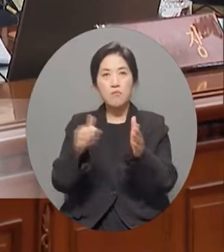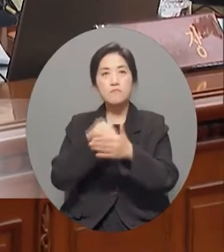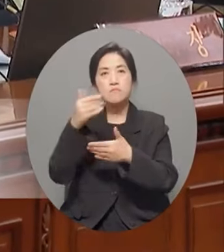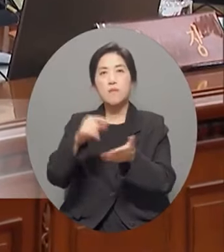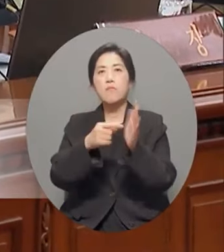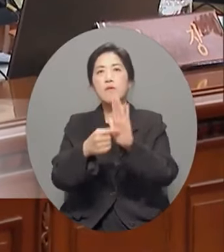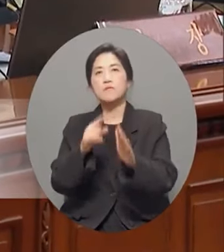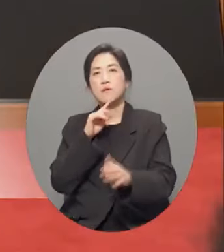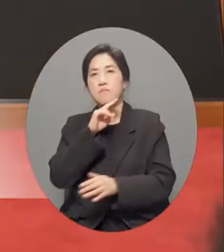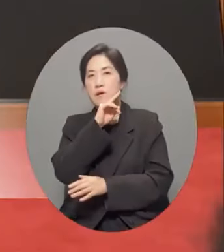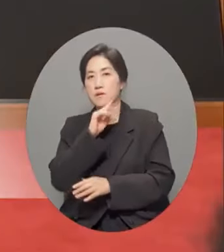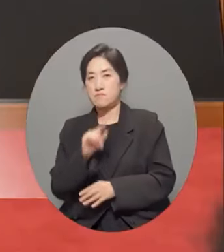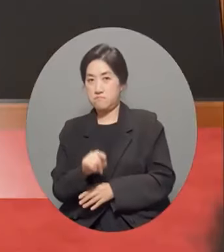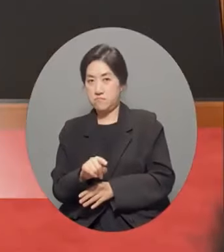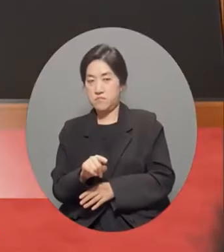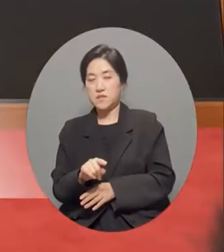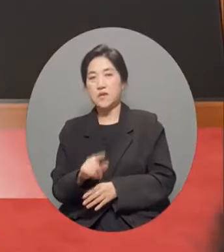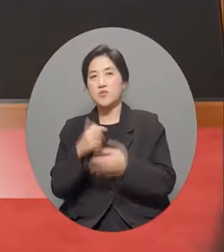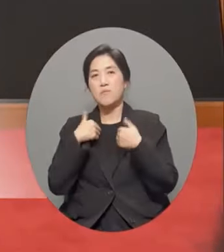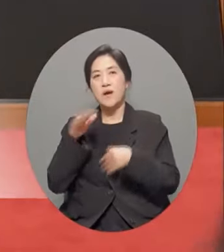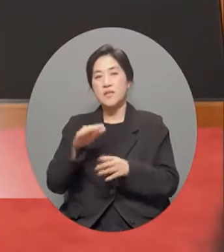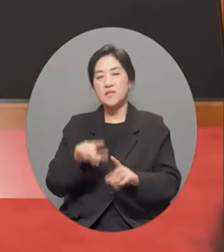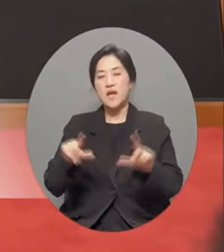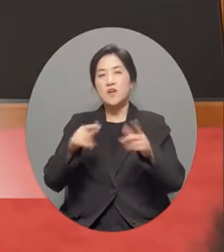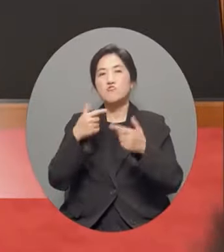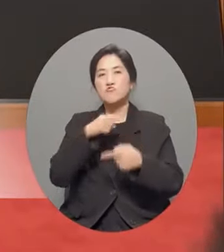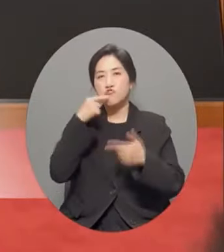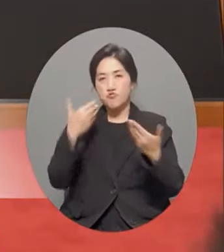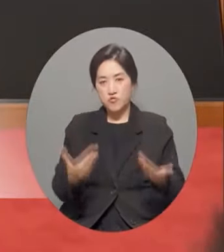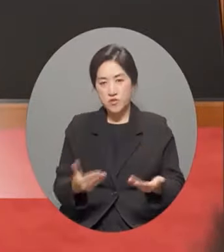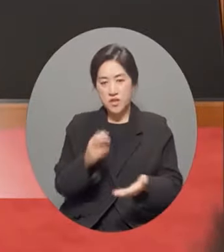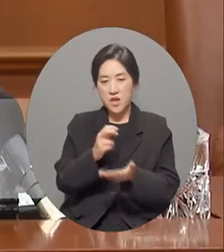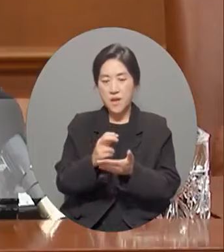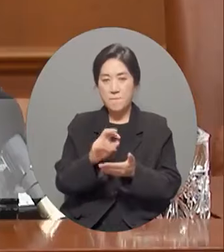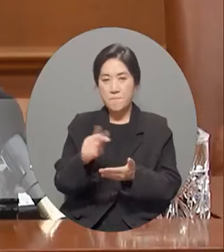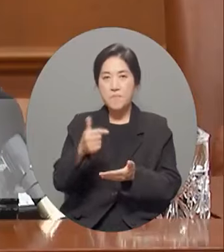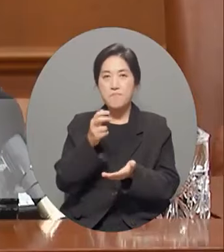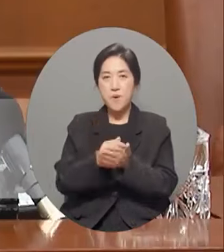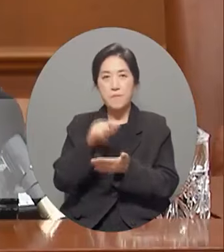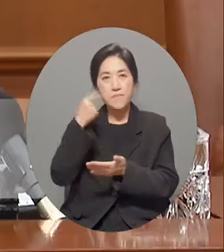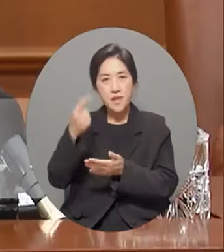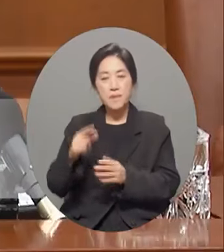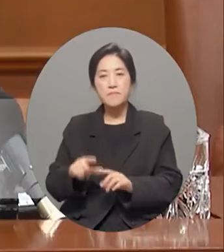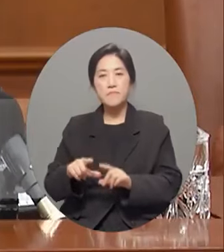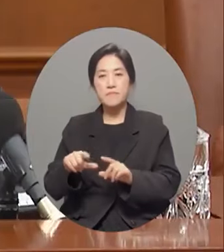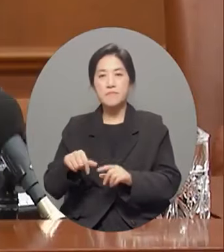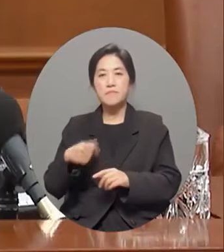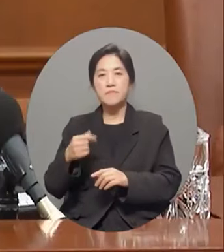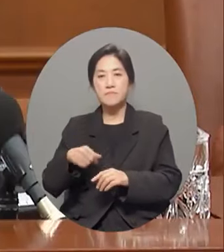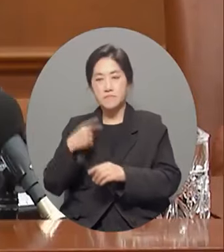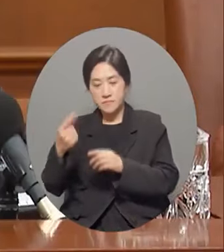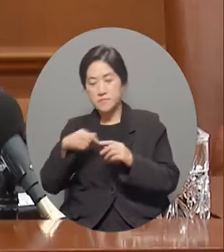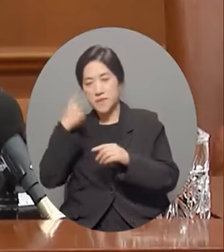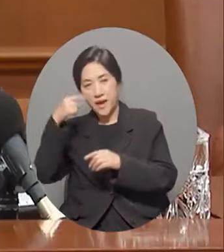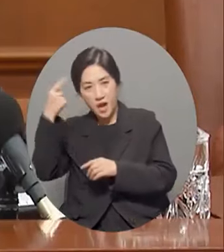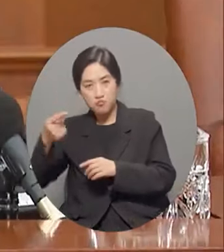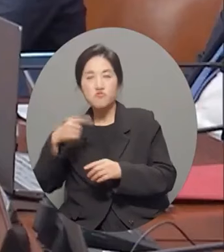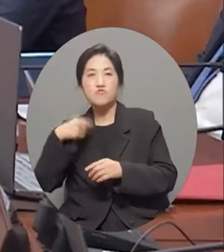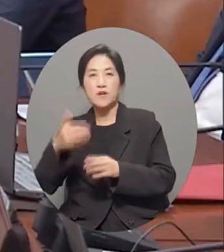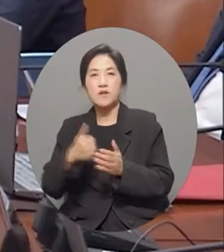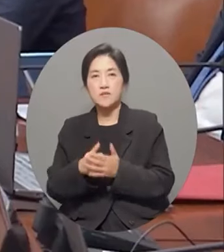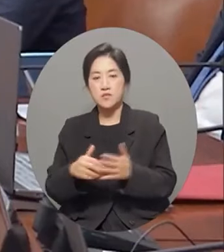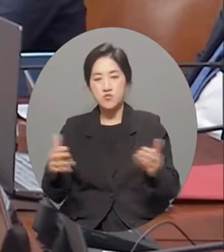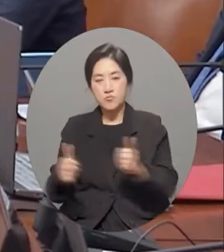공개됐다는 의혹에 대해 정부는 당일이 휴일일 경우 민법에 따라 다음날까지 국무회의 의결이 가능하다고